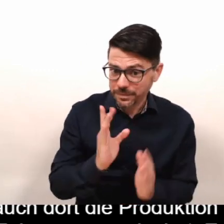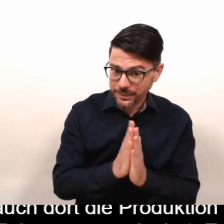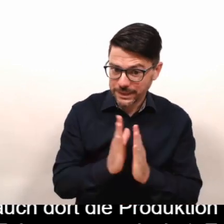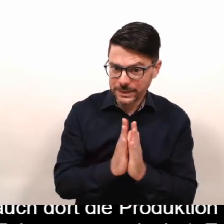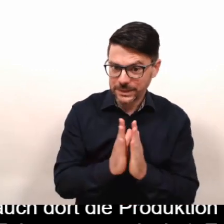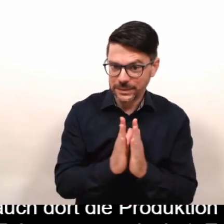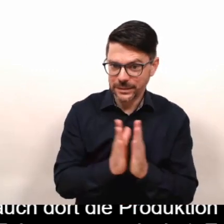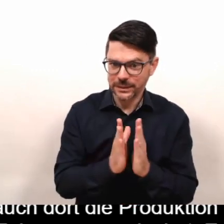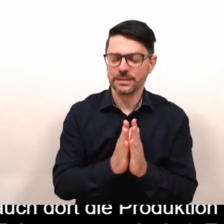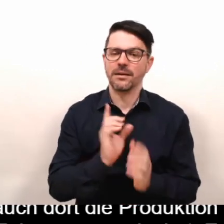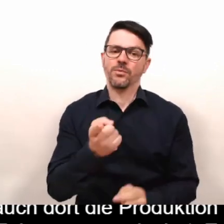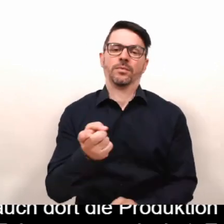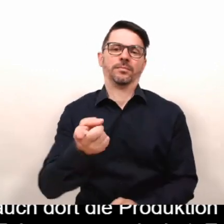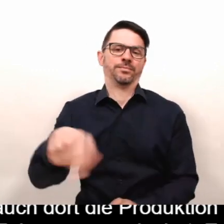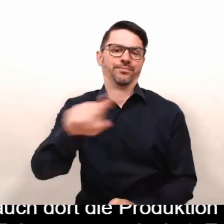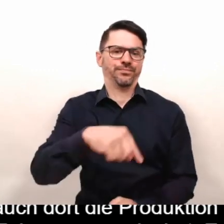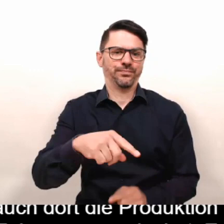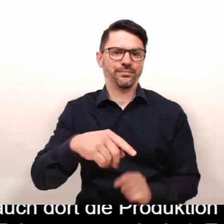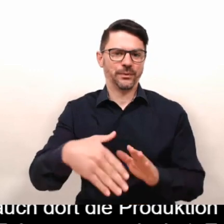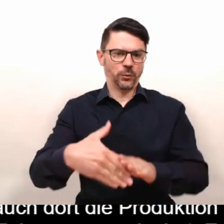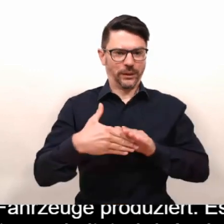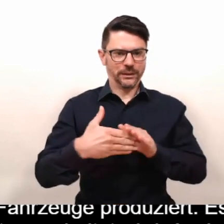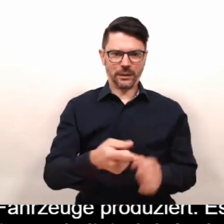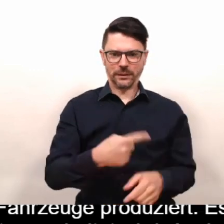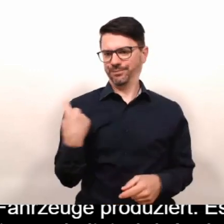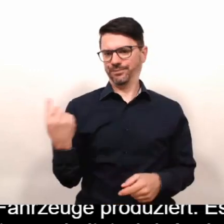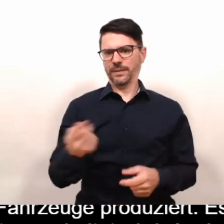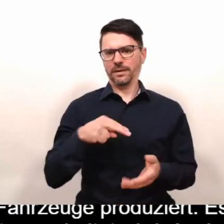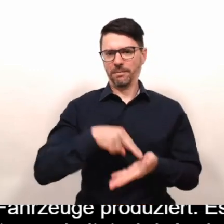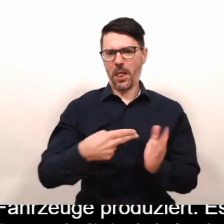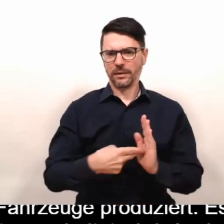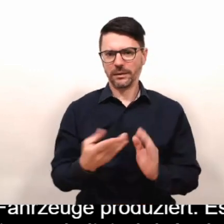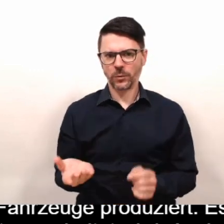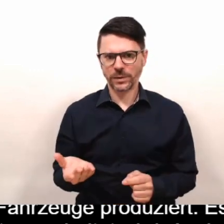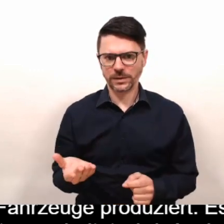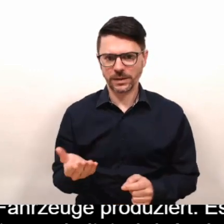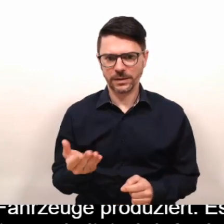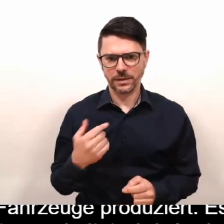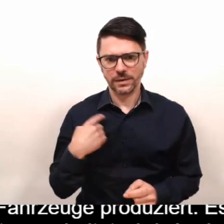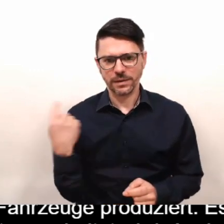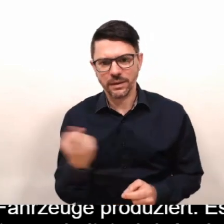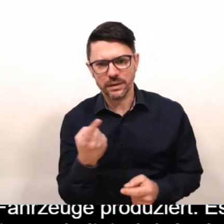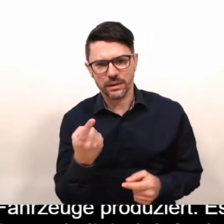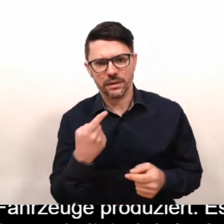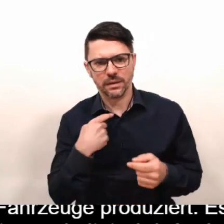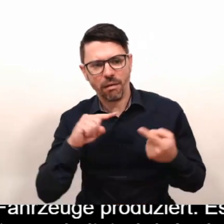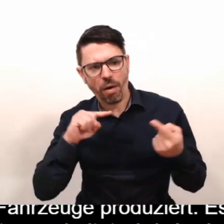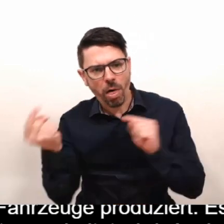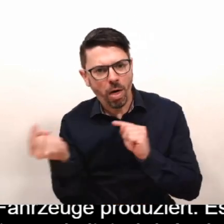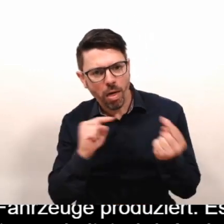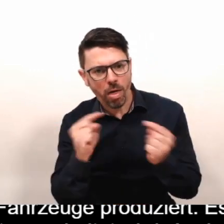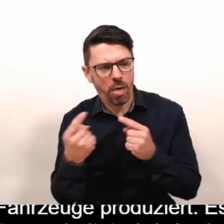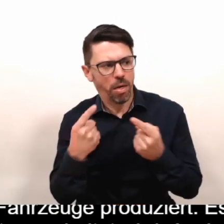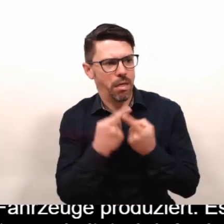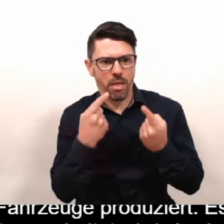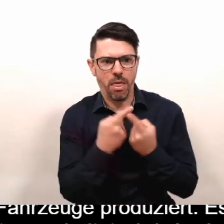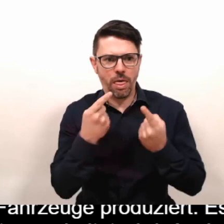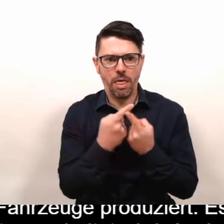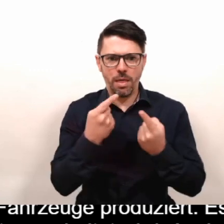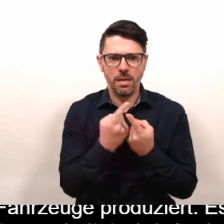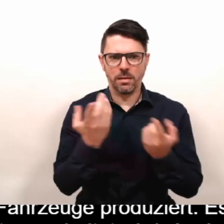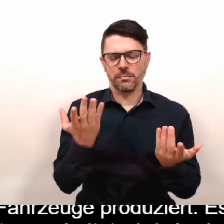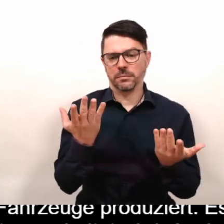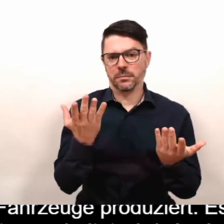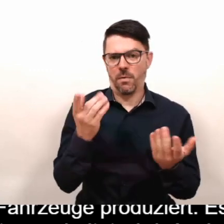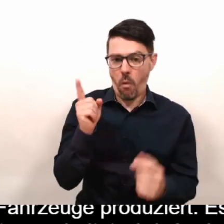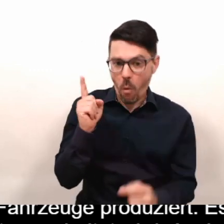die Aussage, ja, wir kaufen denn jetzt schon ein Auto, lasse ich nicht gelten, sonst bräuchten wir ja keine mehr produzieren. Und ich glaube trotzdem,